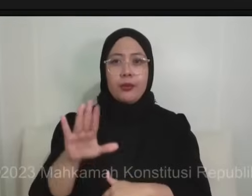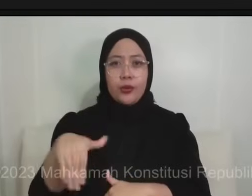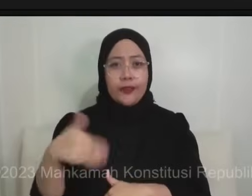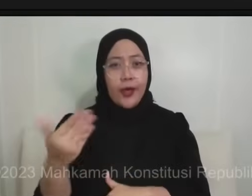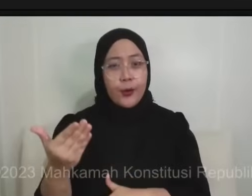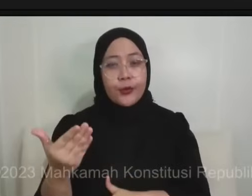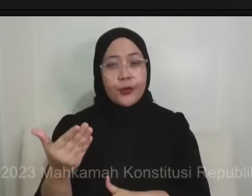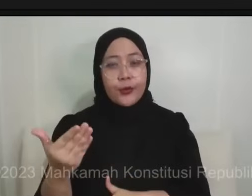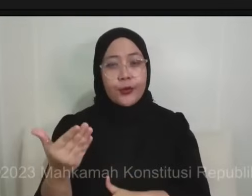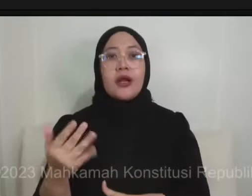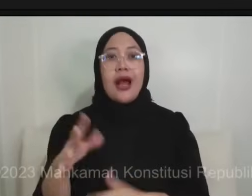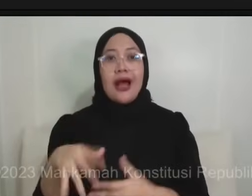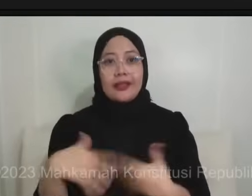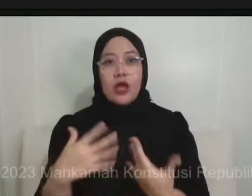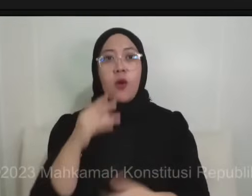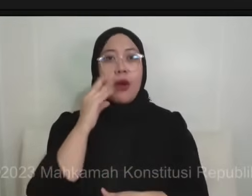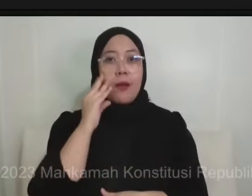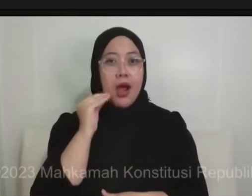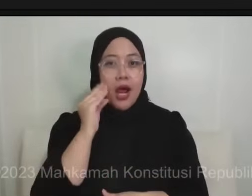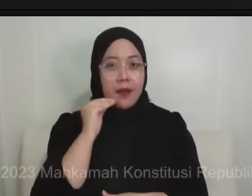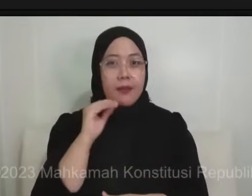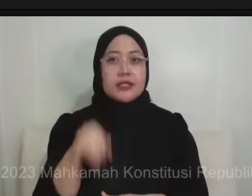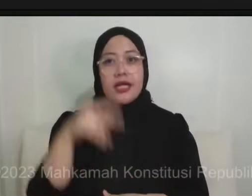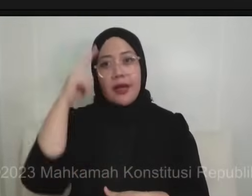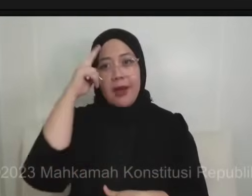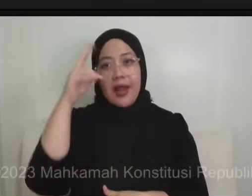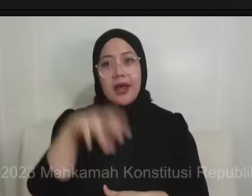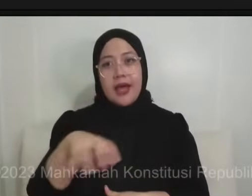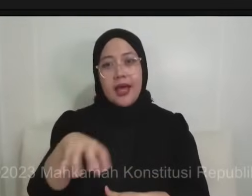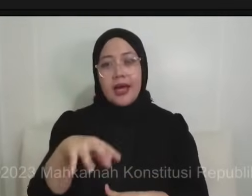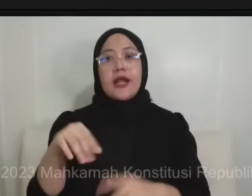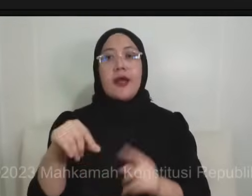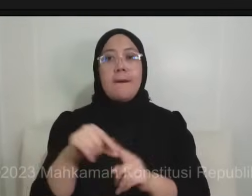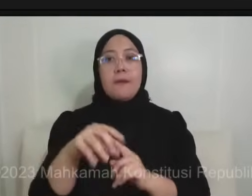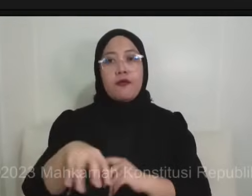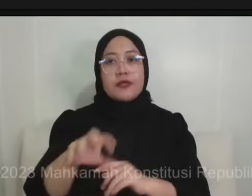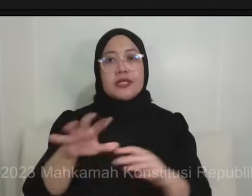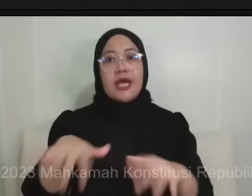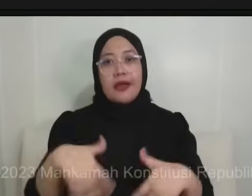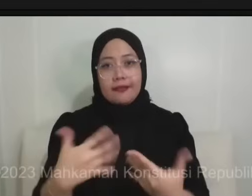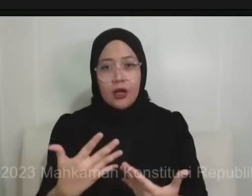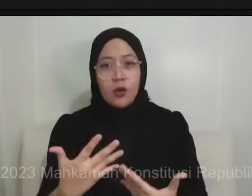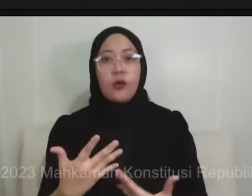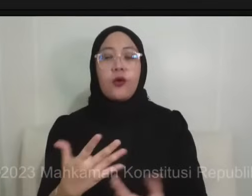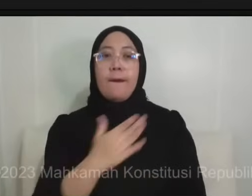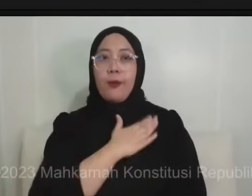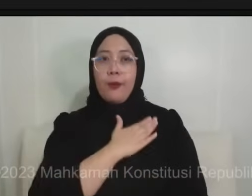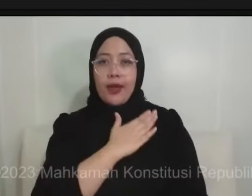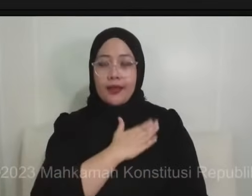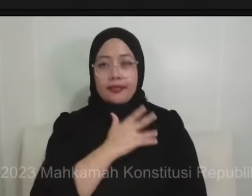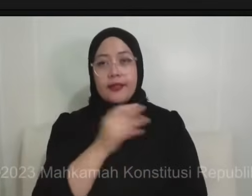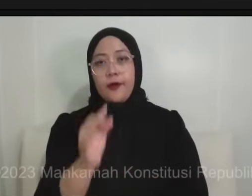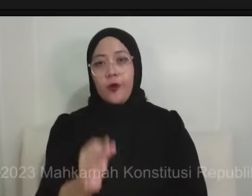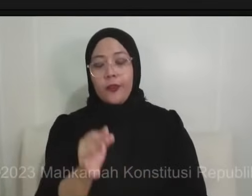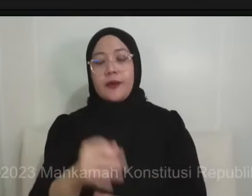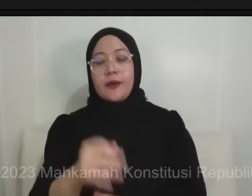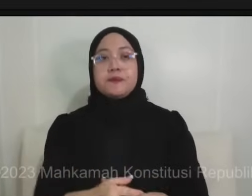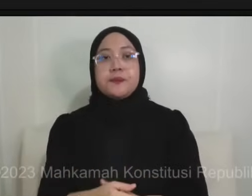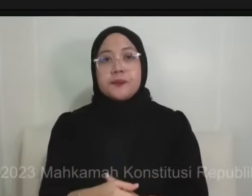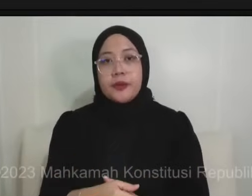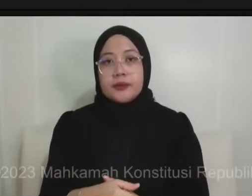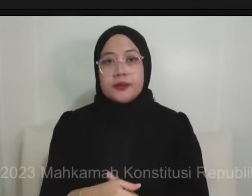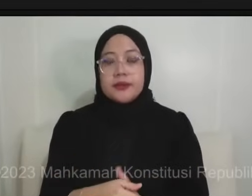atau berpengalaman sebagai kepala daerah baik di tingkat provinsi maupun di tingkat kabupaten kota